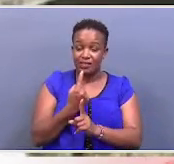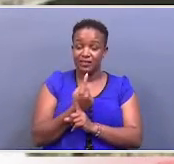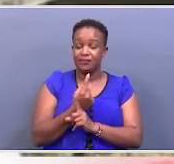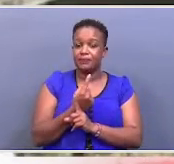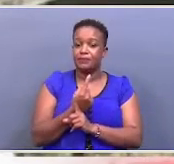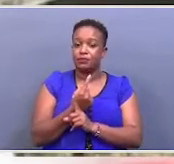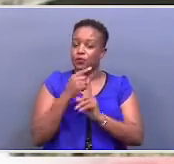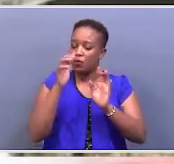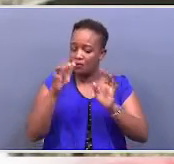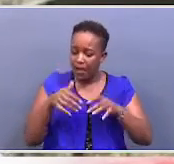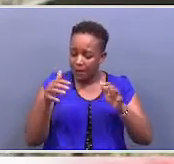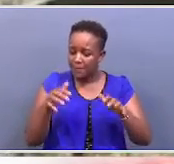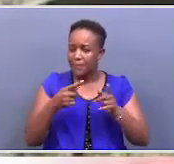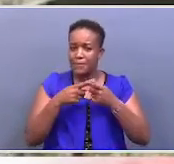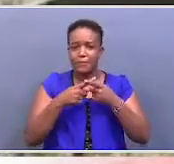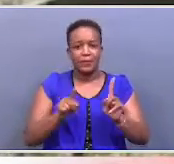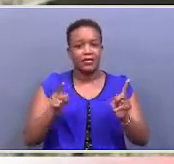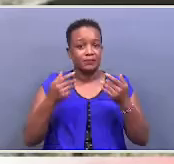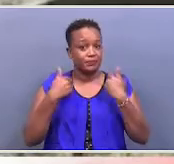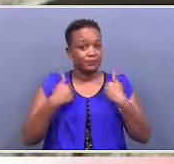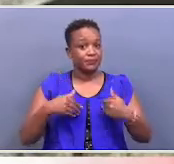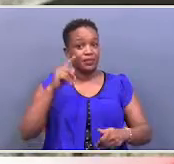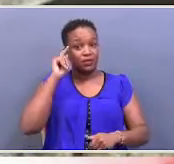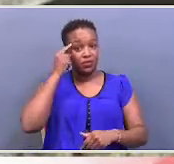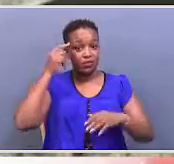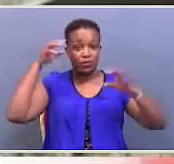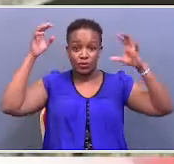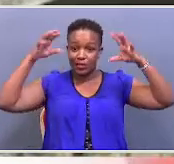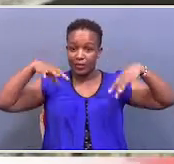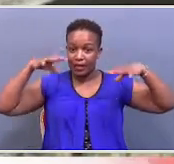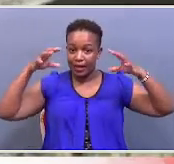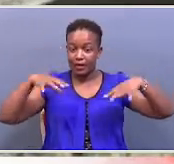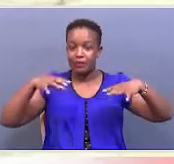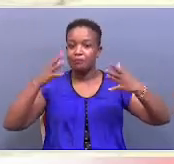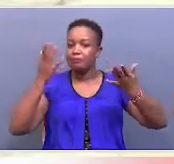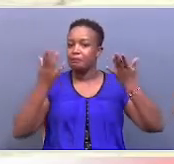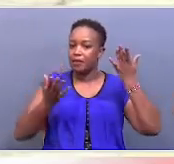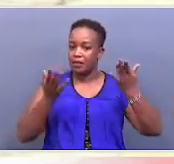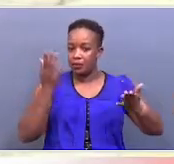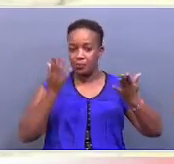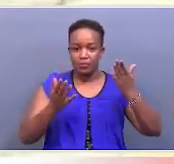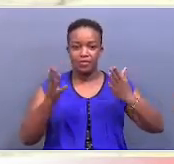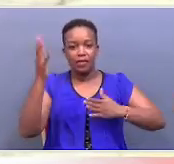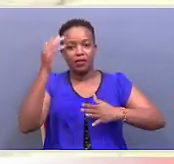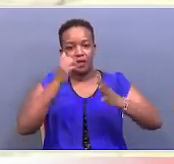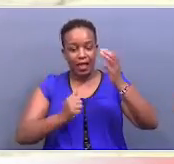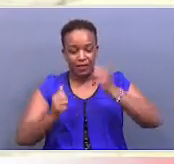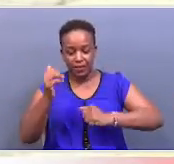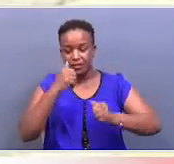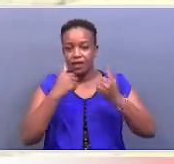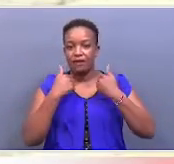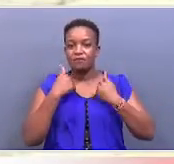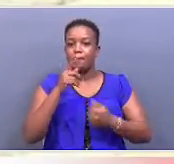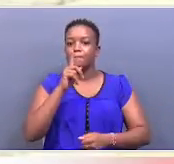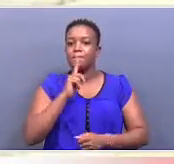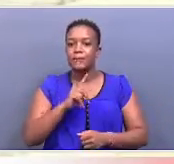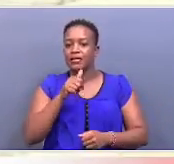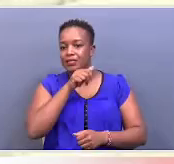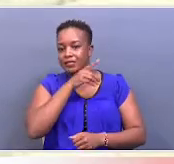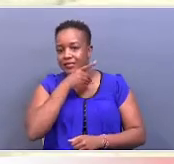pengine mawele inaweza kukua, mtama unaweza kukua. Maragwe ilikauka, mahindi